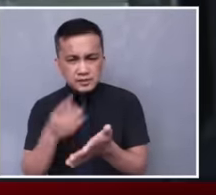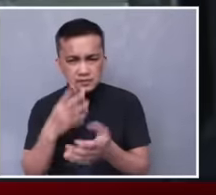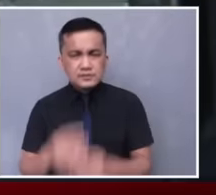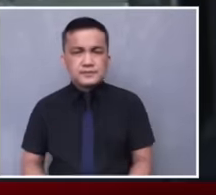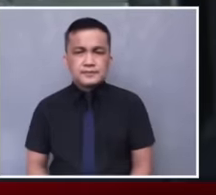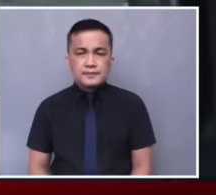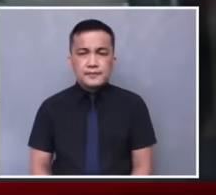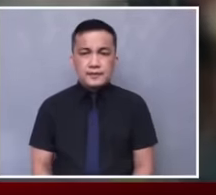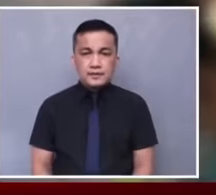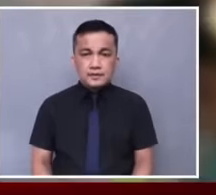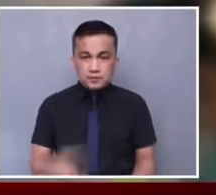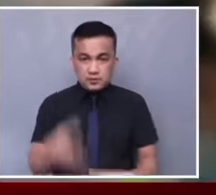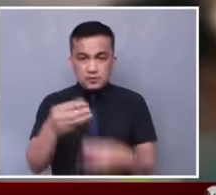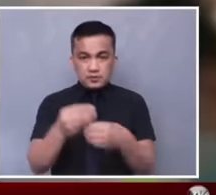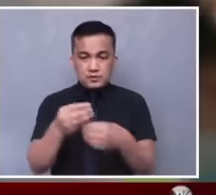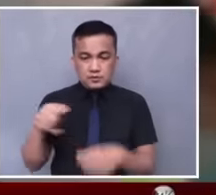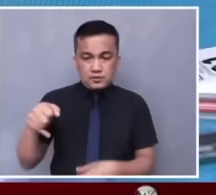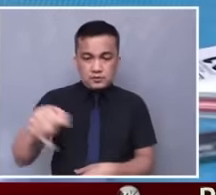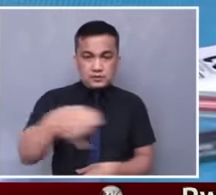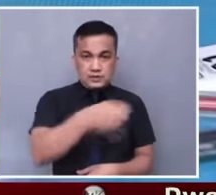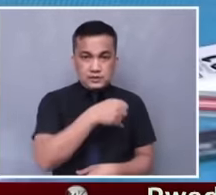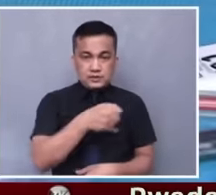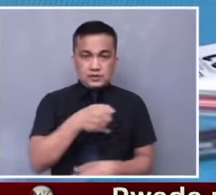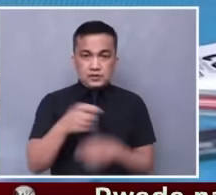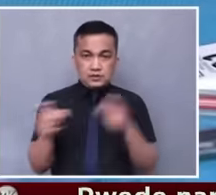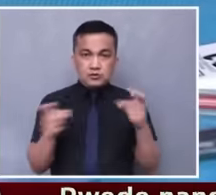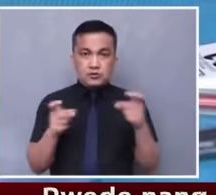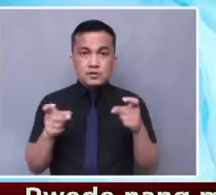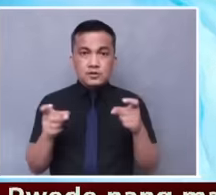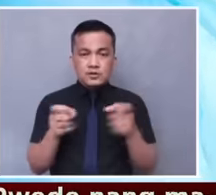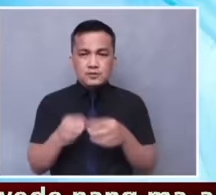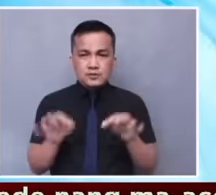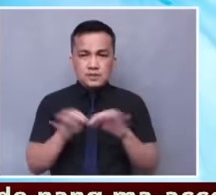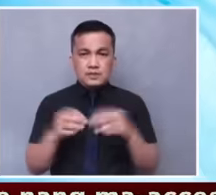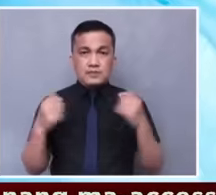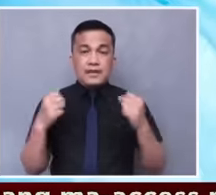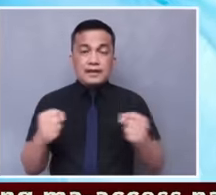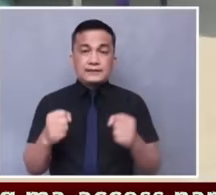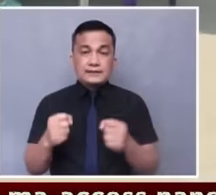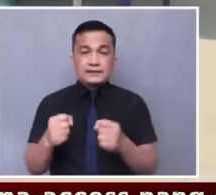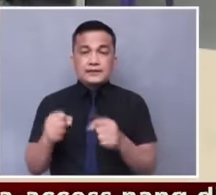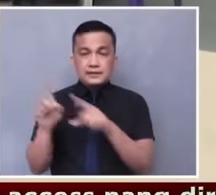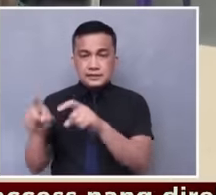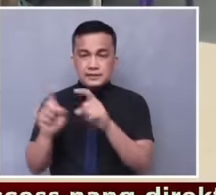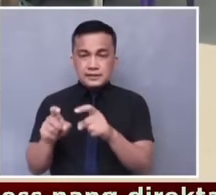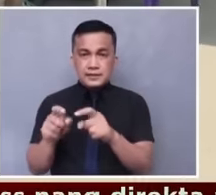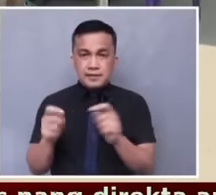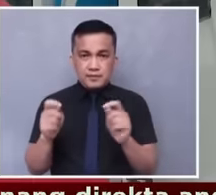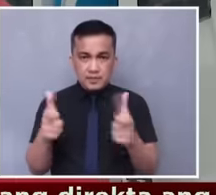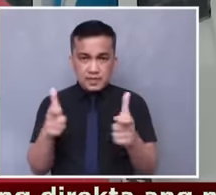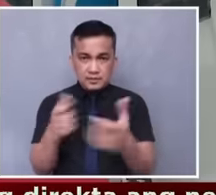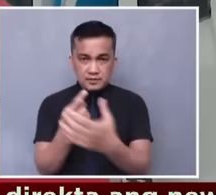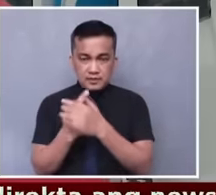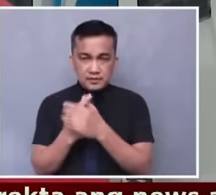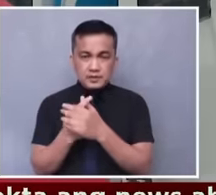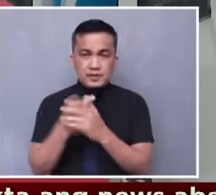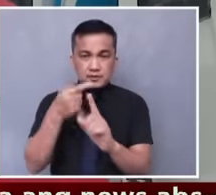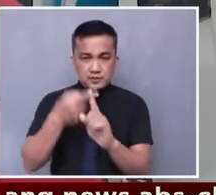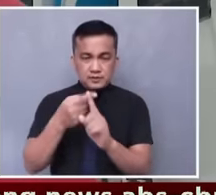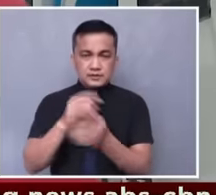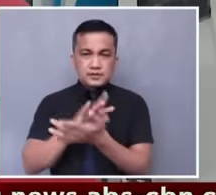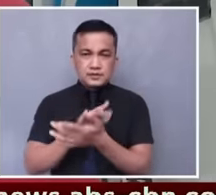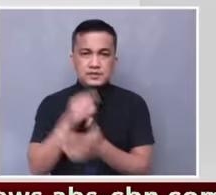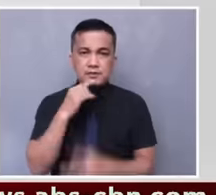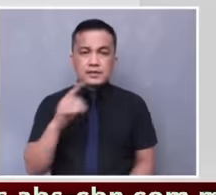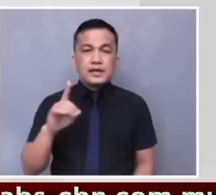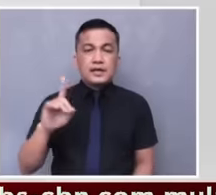sa border control, mahalaga ring paigtingin ang testing at agarang isolation sa mga positibo sa COVID-19 ayon sa Department of